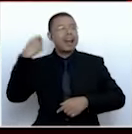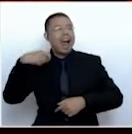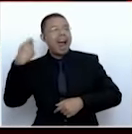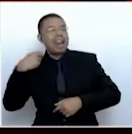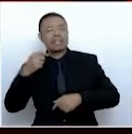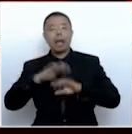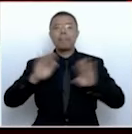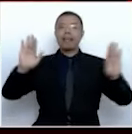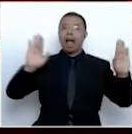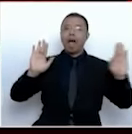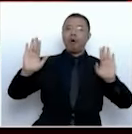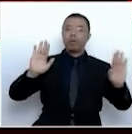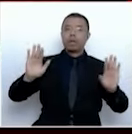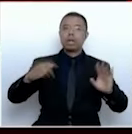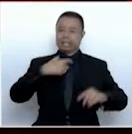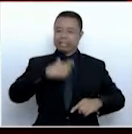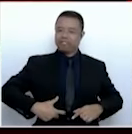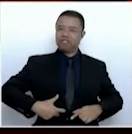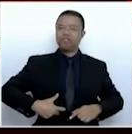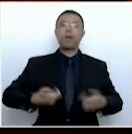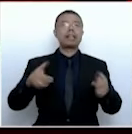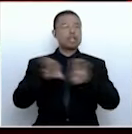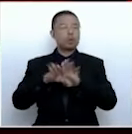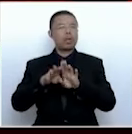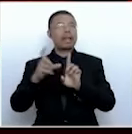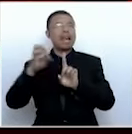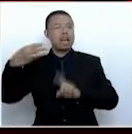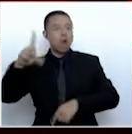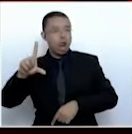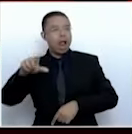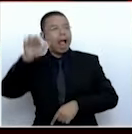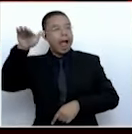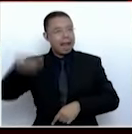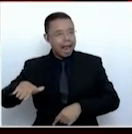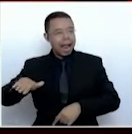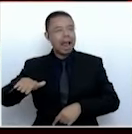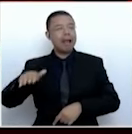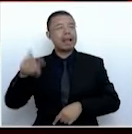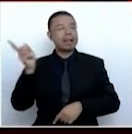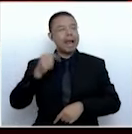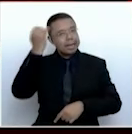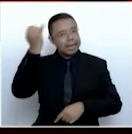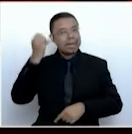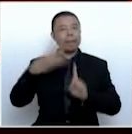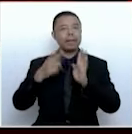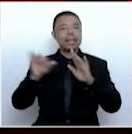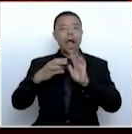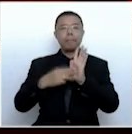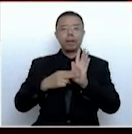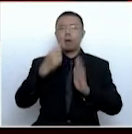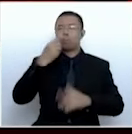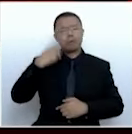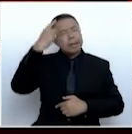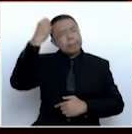yang kebetulan karakternya sangat lekat dengan Bang Dul, anak ideologi Benyamin Sueb. Saya punya